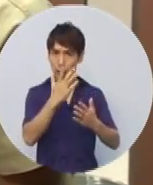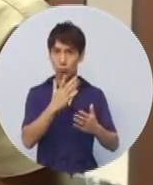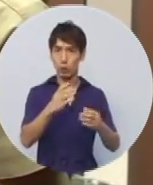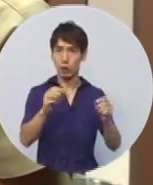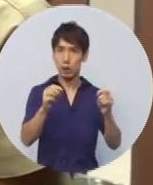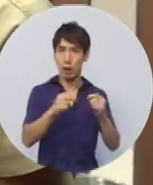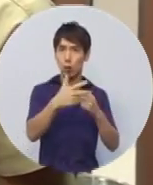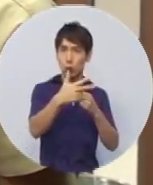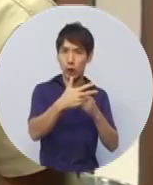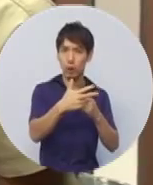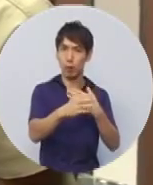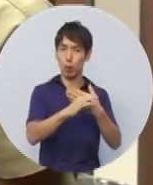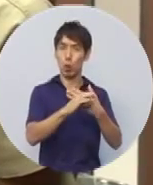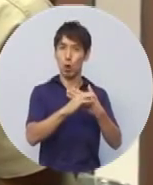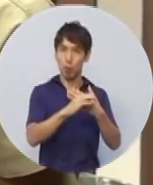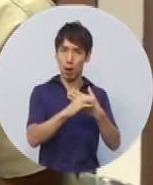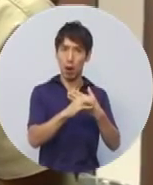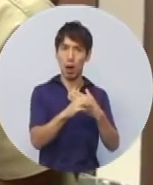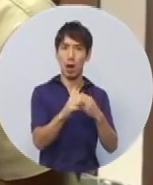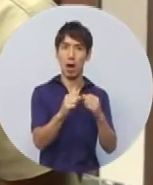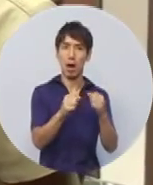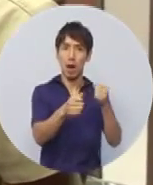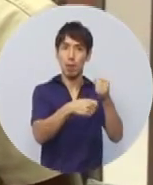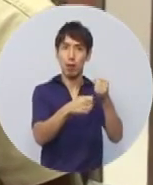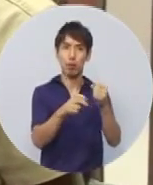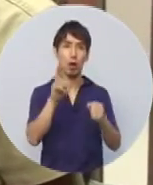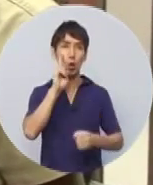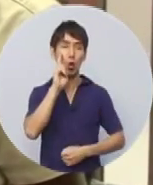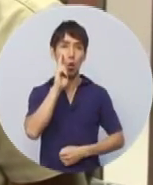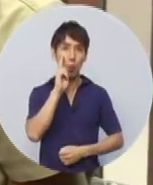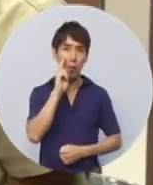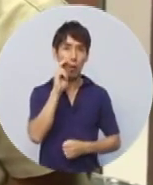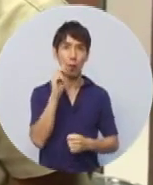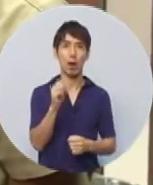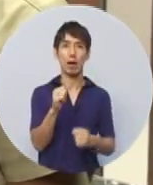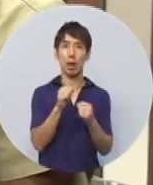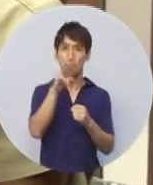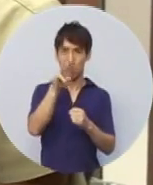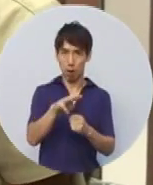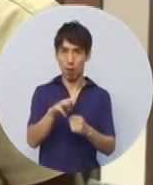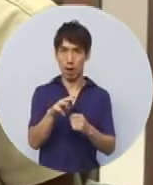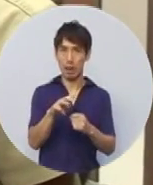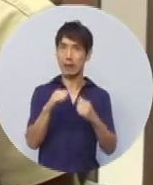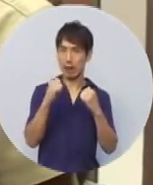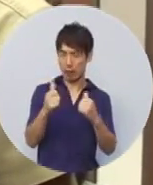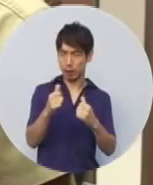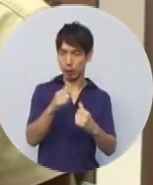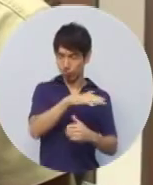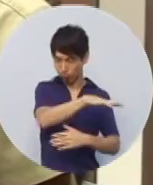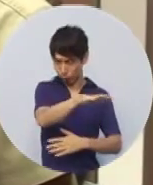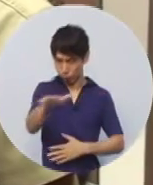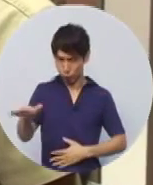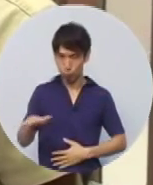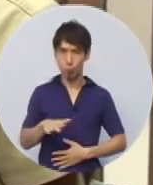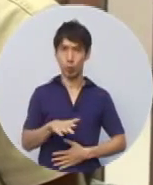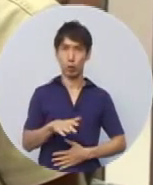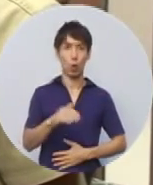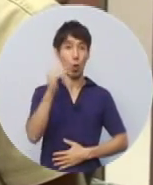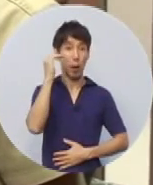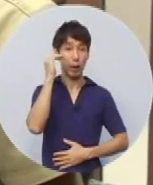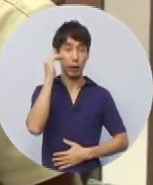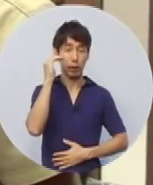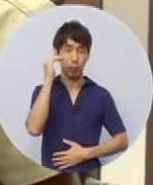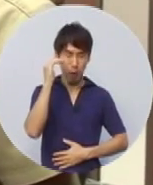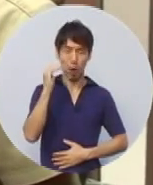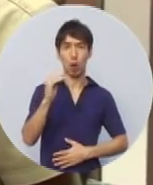浜だったり、寒川、大和、茅ヶ崎だったり、周囲のもう全然困っていれば受け入れる